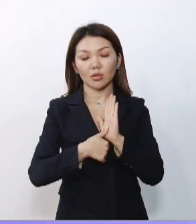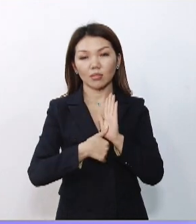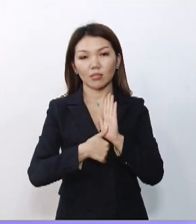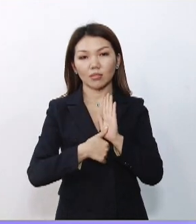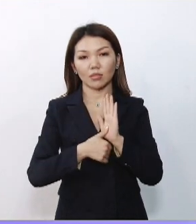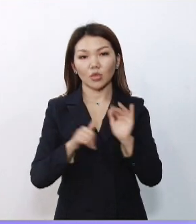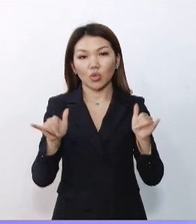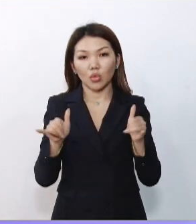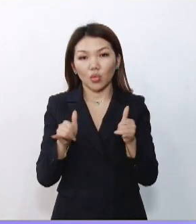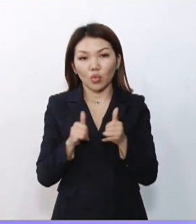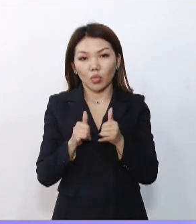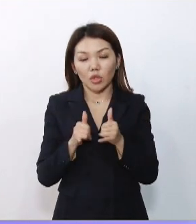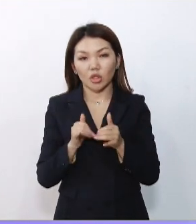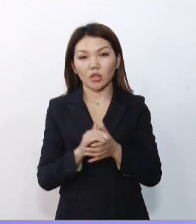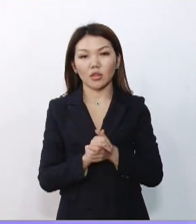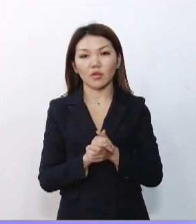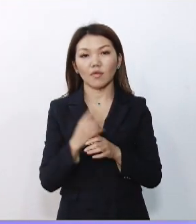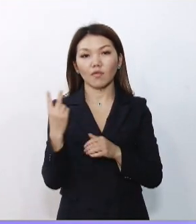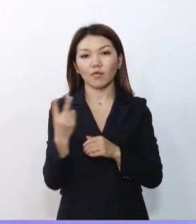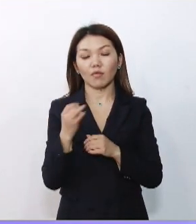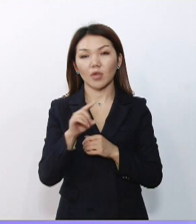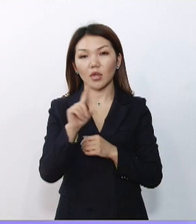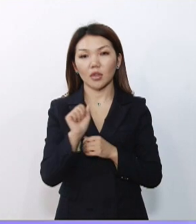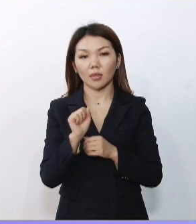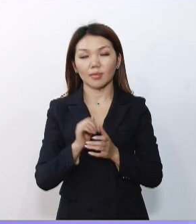56 уменьшить в 2 раза.